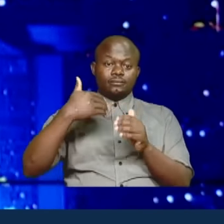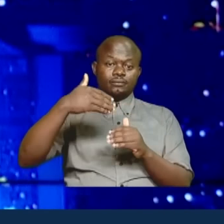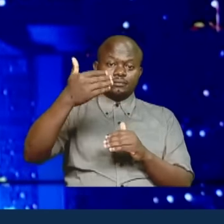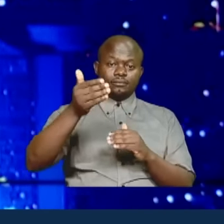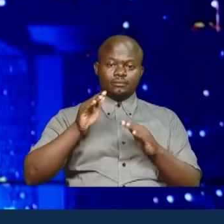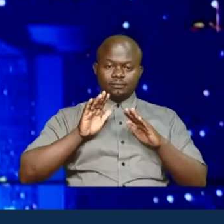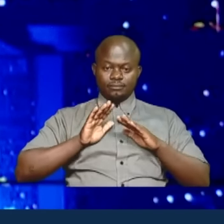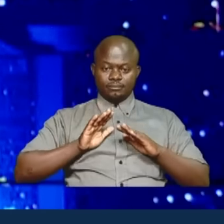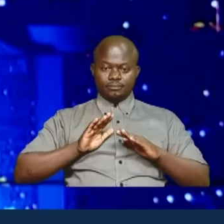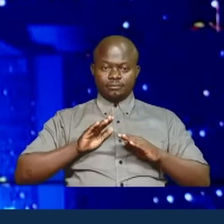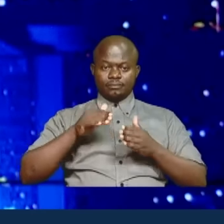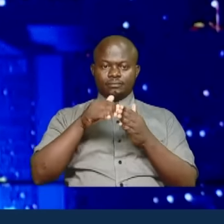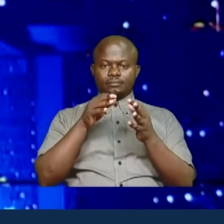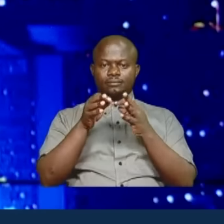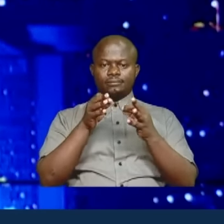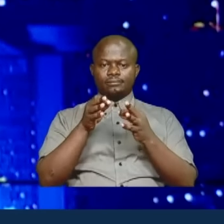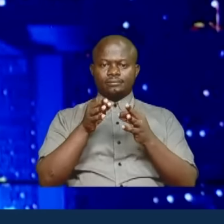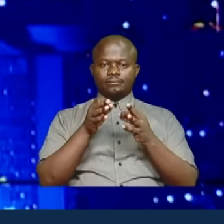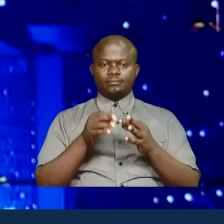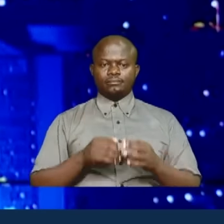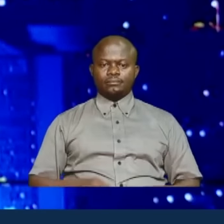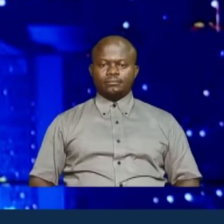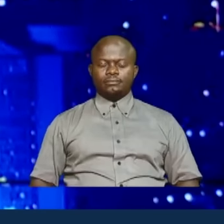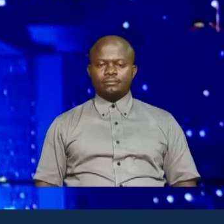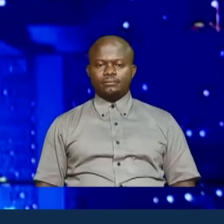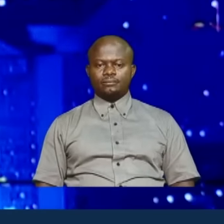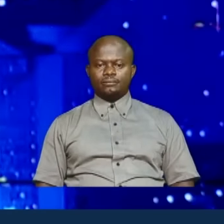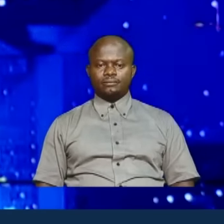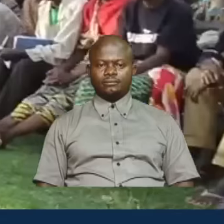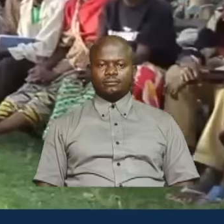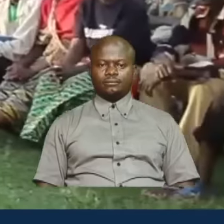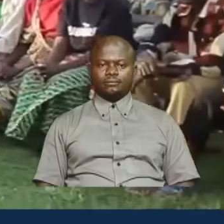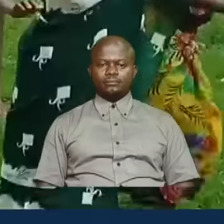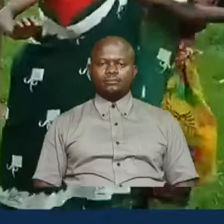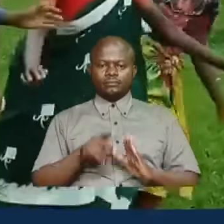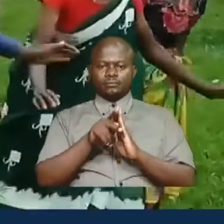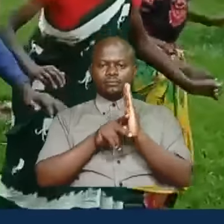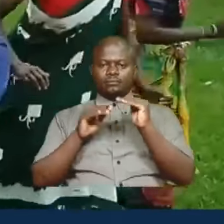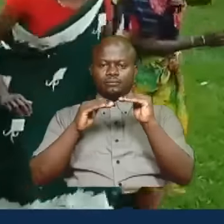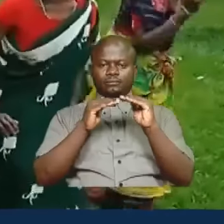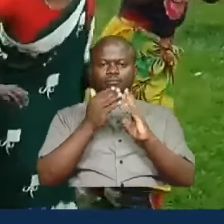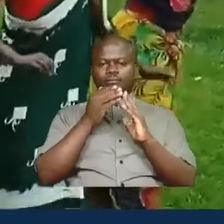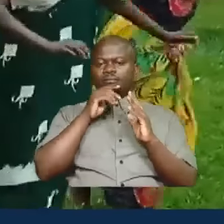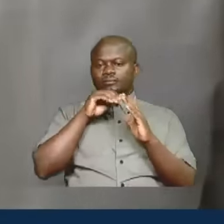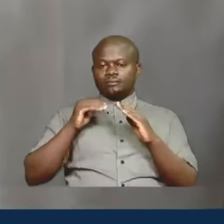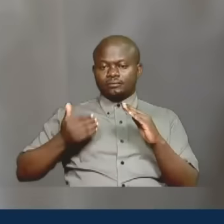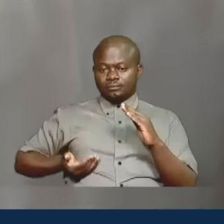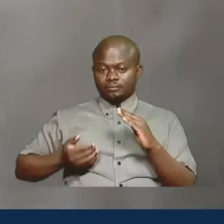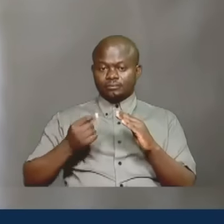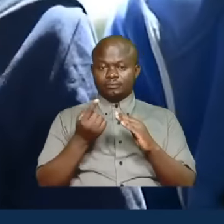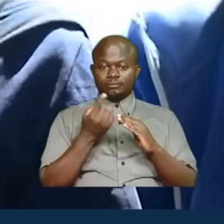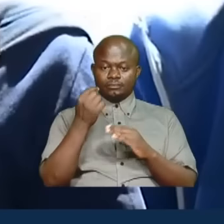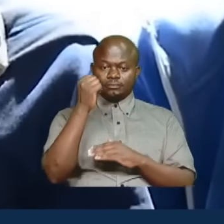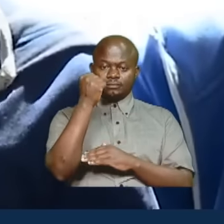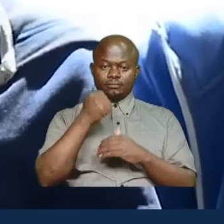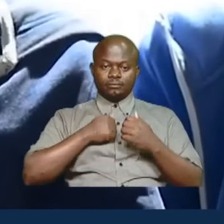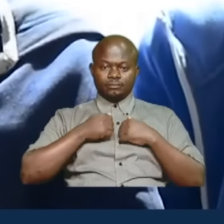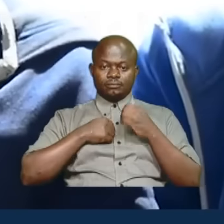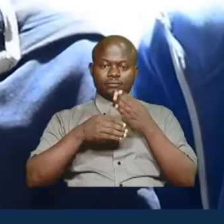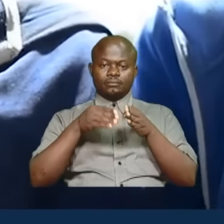utekanye. Ni inkuru yateguwe na Dosi Jean Gisele. Ihame ry'uburinganire hagati y'umugabo n'umugore ni imwe mu nkingi u Rwanda rwubakiyeho